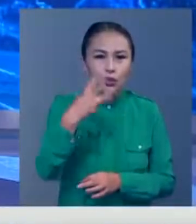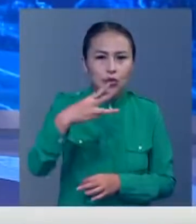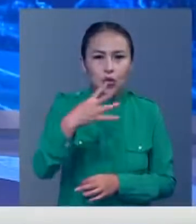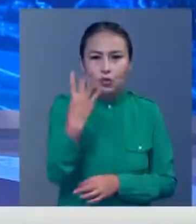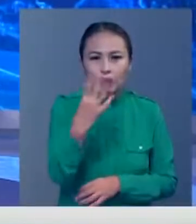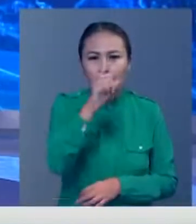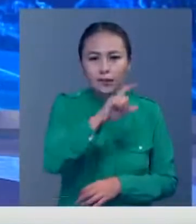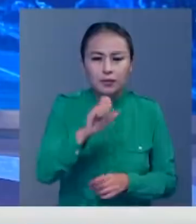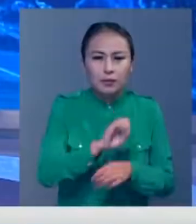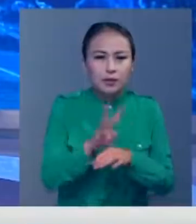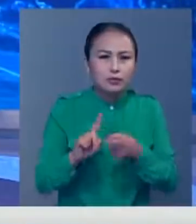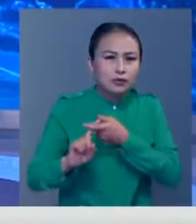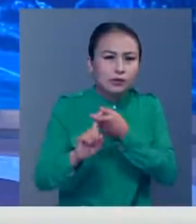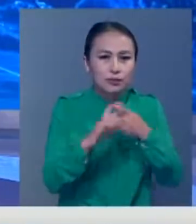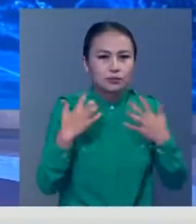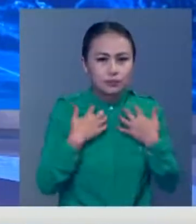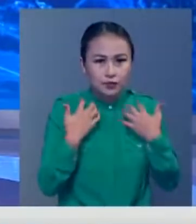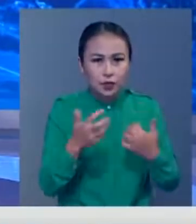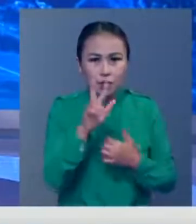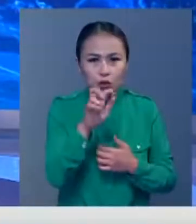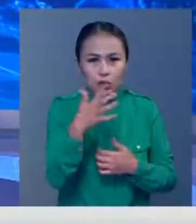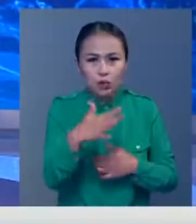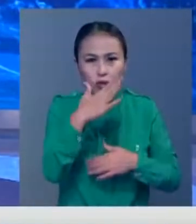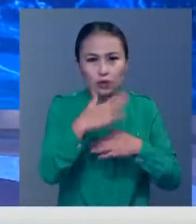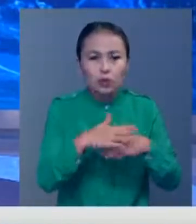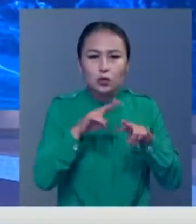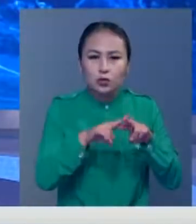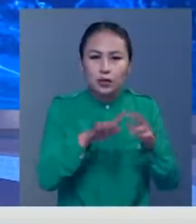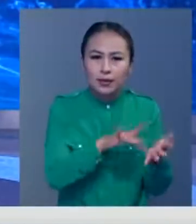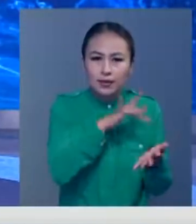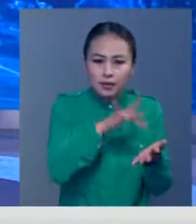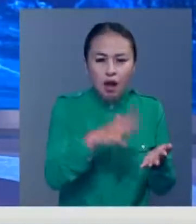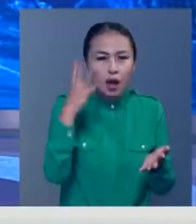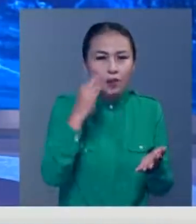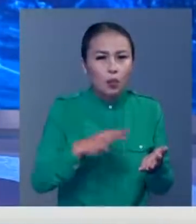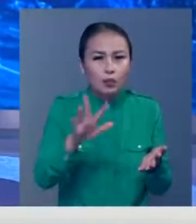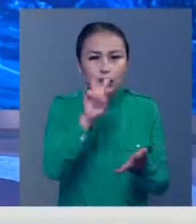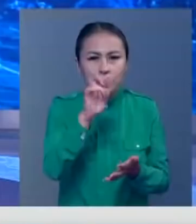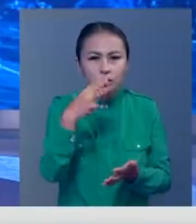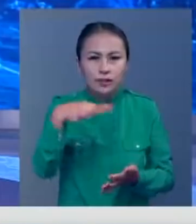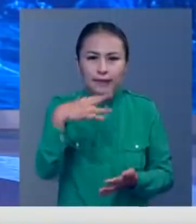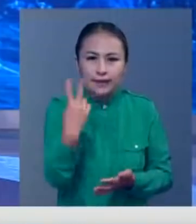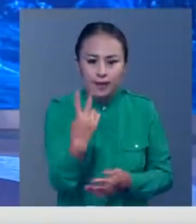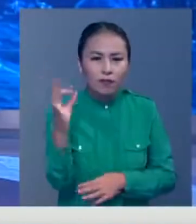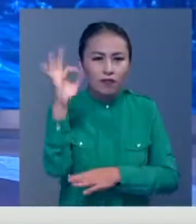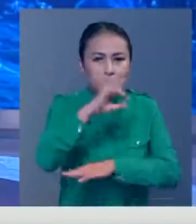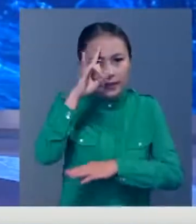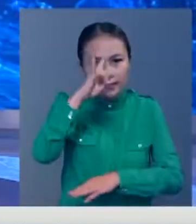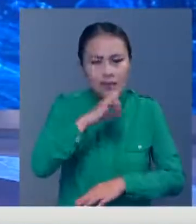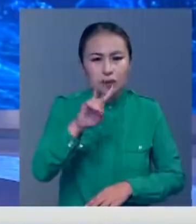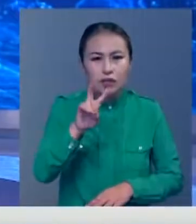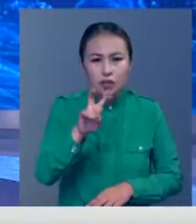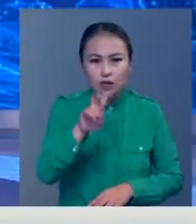2234 адам коронавирус індетінен емделіп шықты. Оның 350-ге жуығы Нұр-Сұлтан қаласында, Алматы облысында 242 және Шығыс